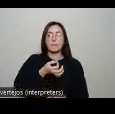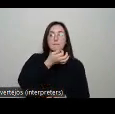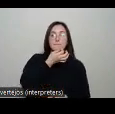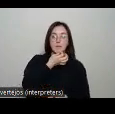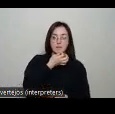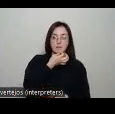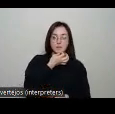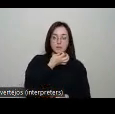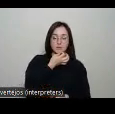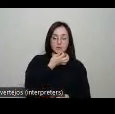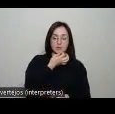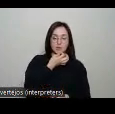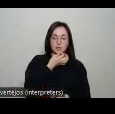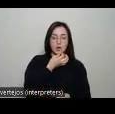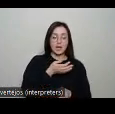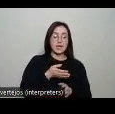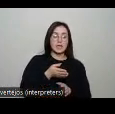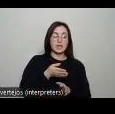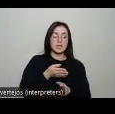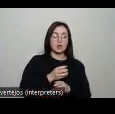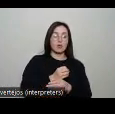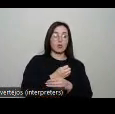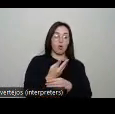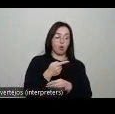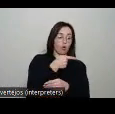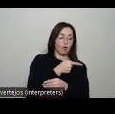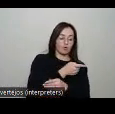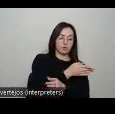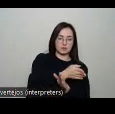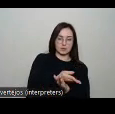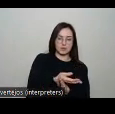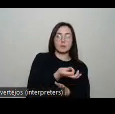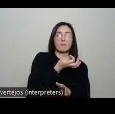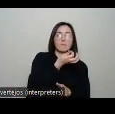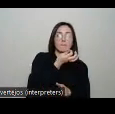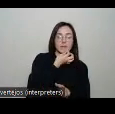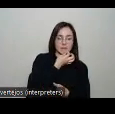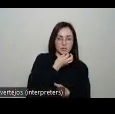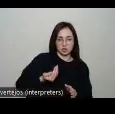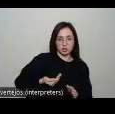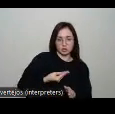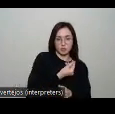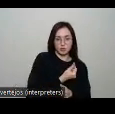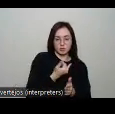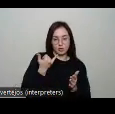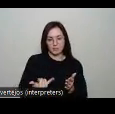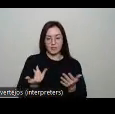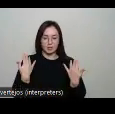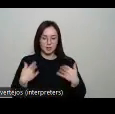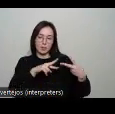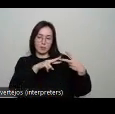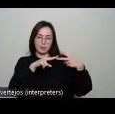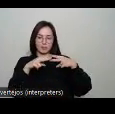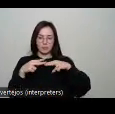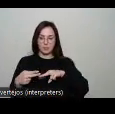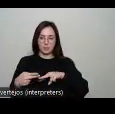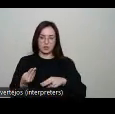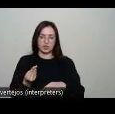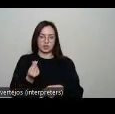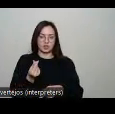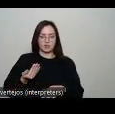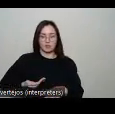pinigus, bet iki COVID visai mėgau. Bet COVID metu pripratau ir dabar man taip yra patogu. Ir dabar aš jau kaip ir grynųjų pinigų